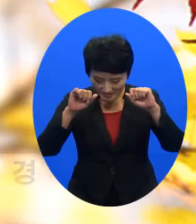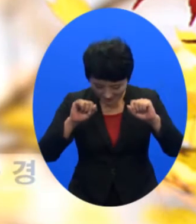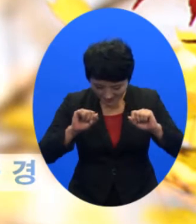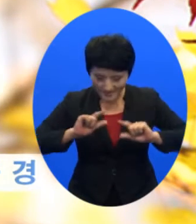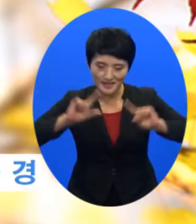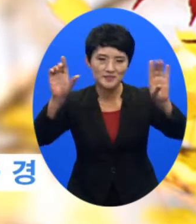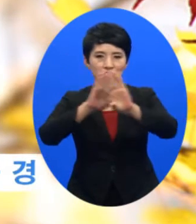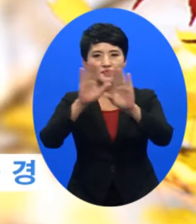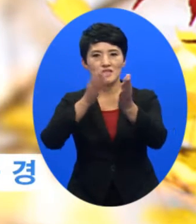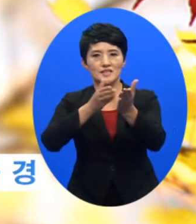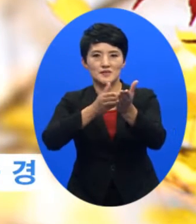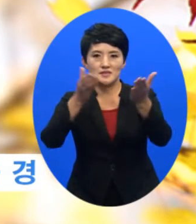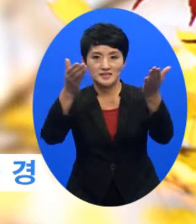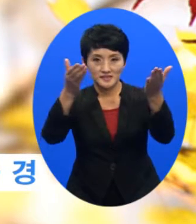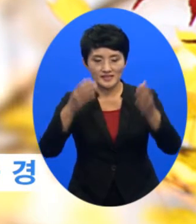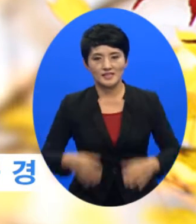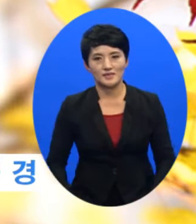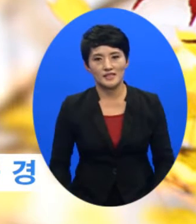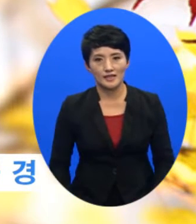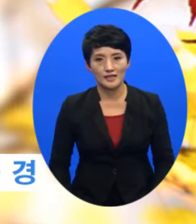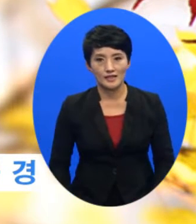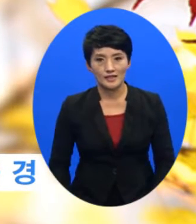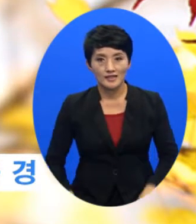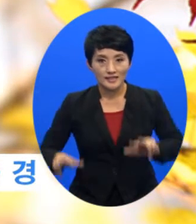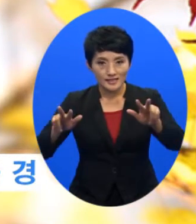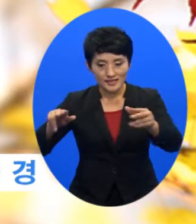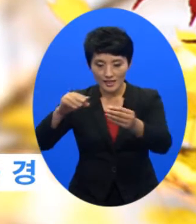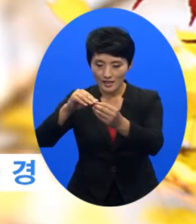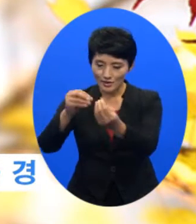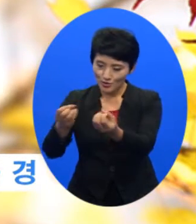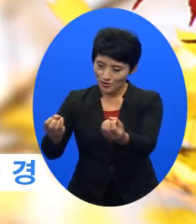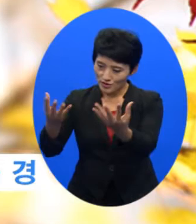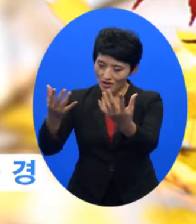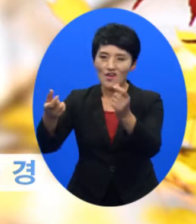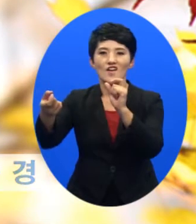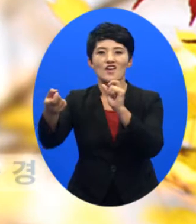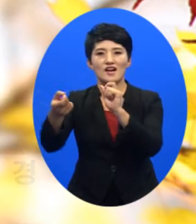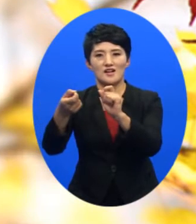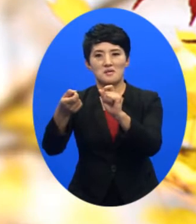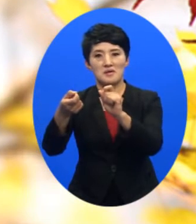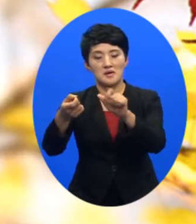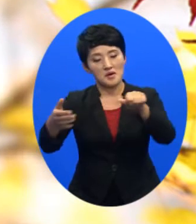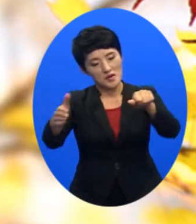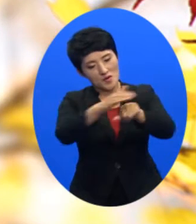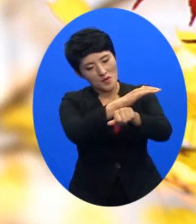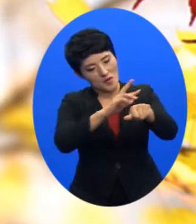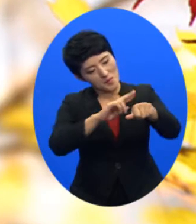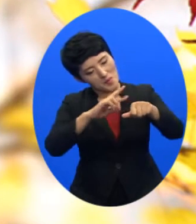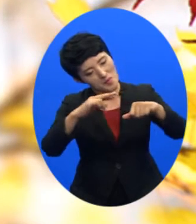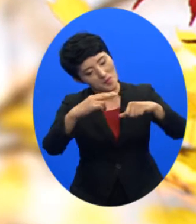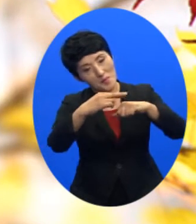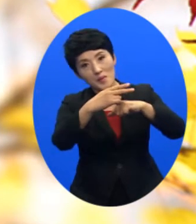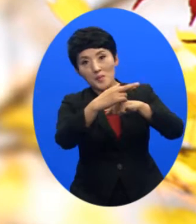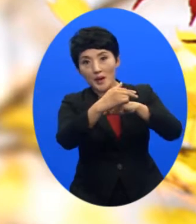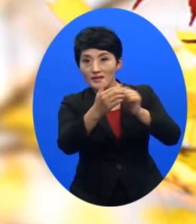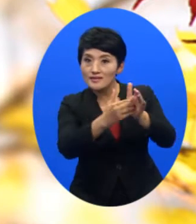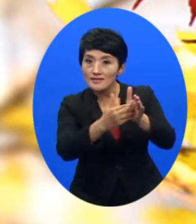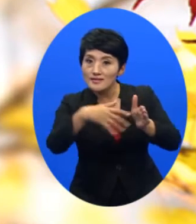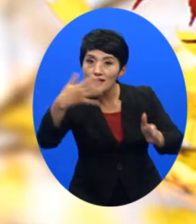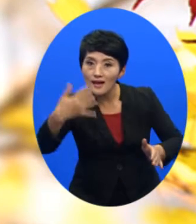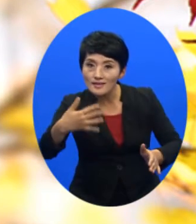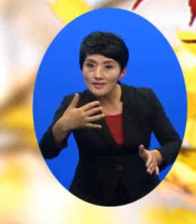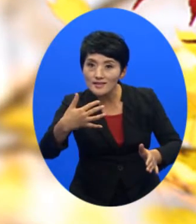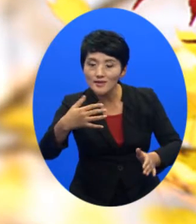안녕하세요. 날씨온 이하경입니다. 민족 최대의 명절 추석을 맞아 벌초 다녀오신 분들, 앞으로 계획 중인 분들